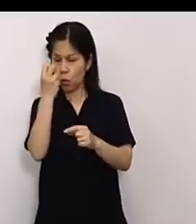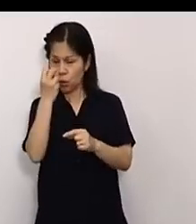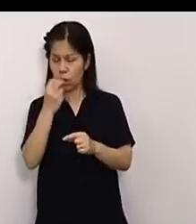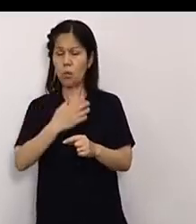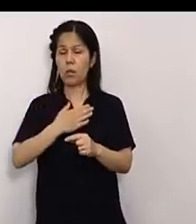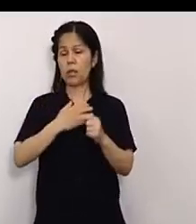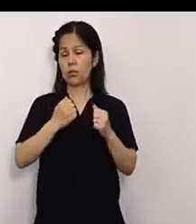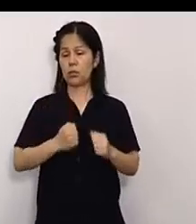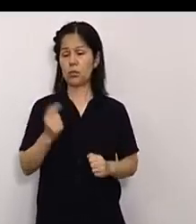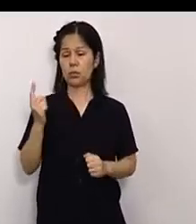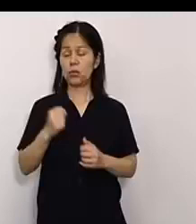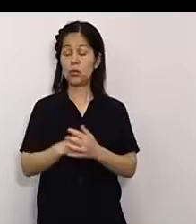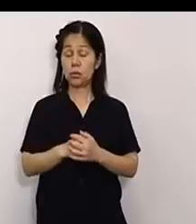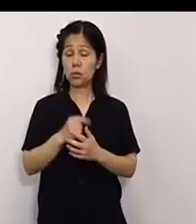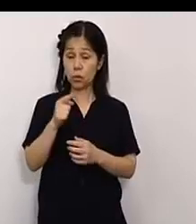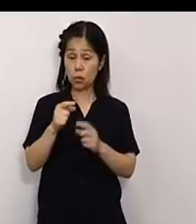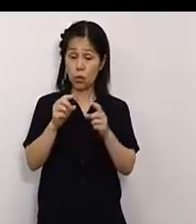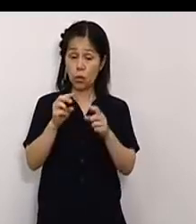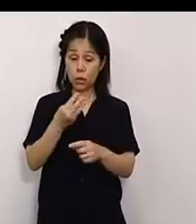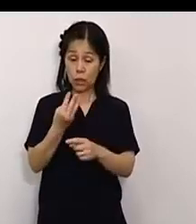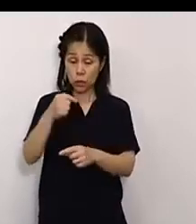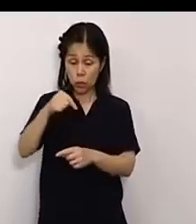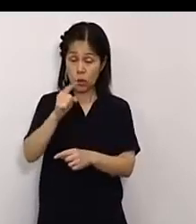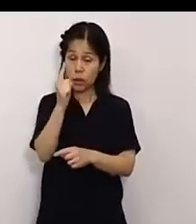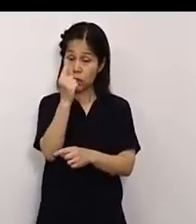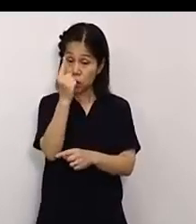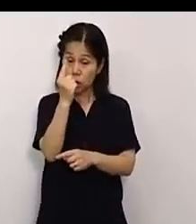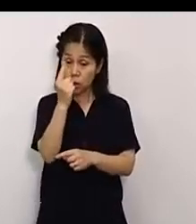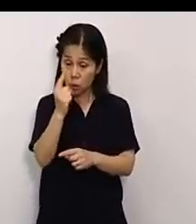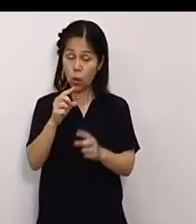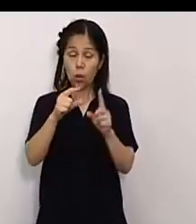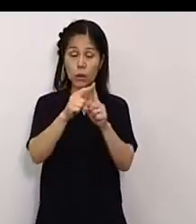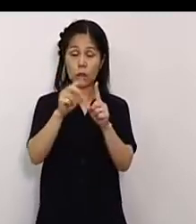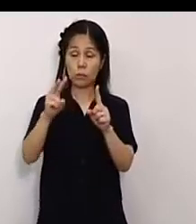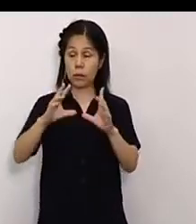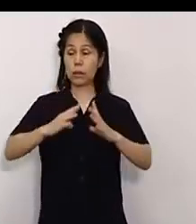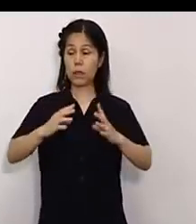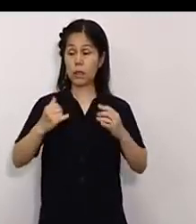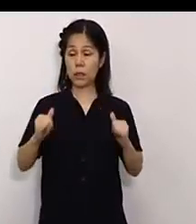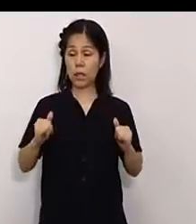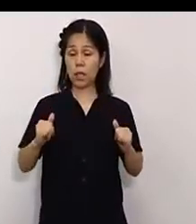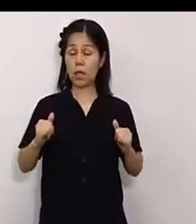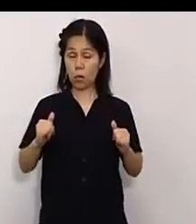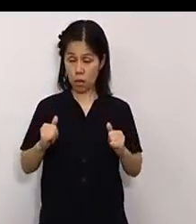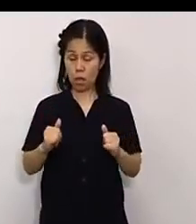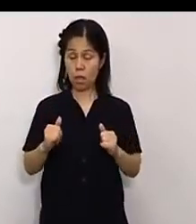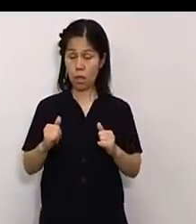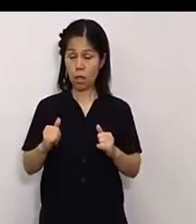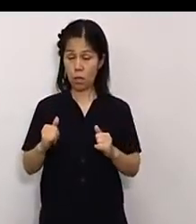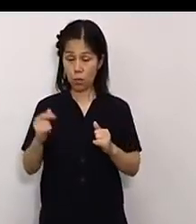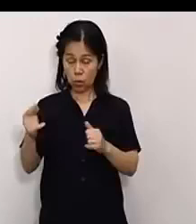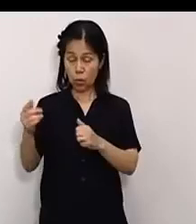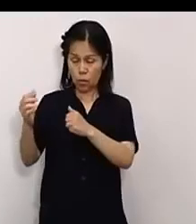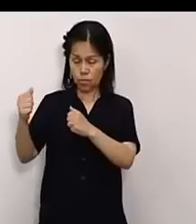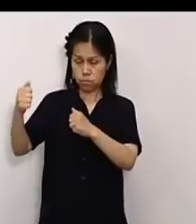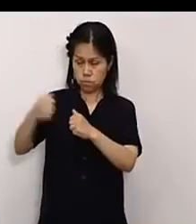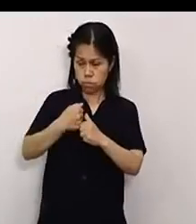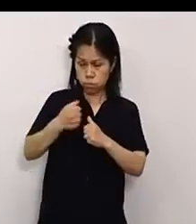ですけれど、その3人に1人の DV 被害者の中で実際にその加害者と別れられた人って